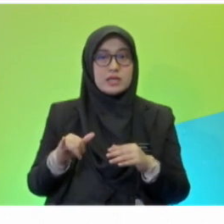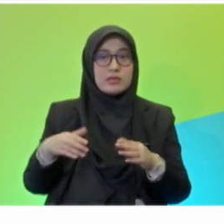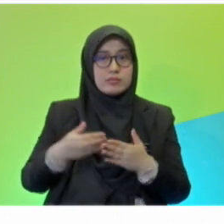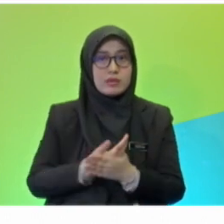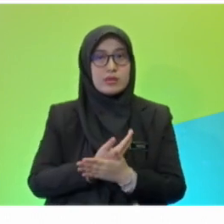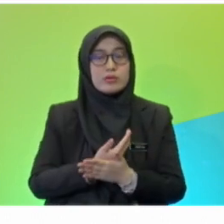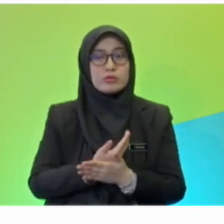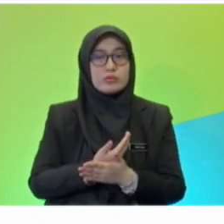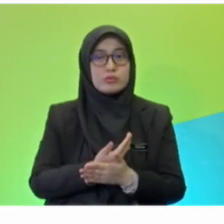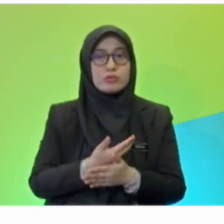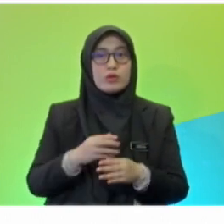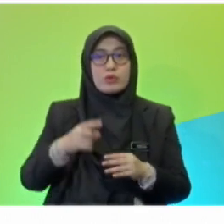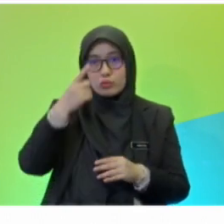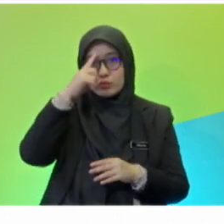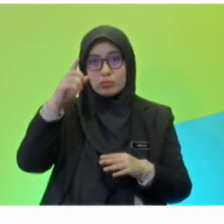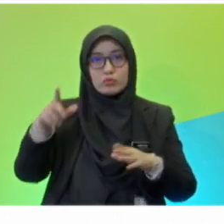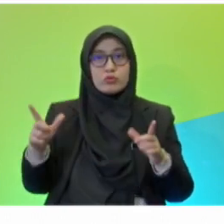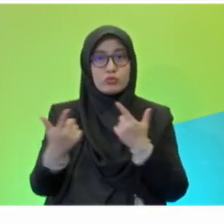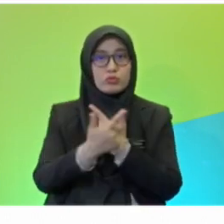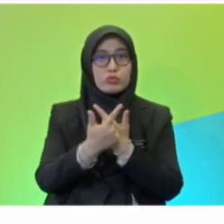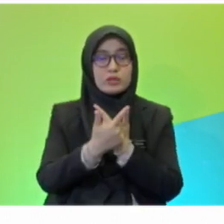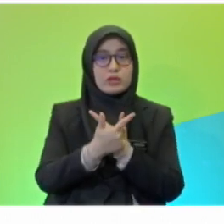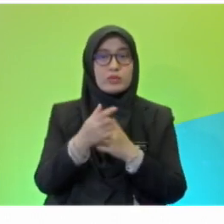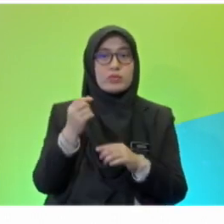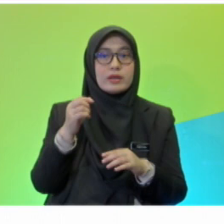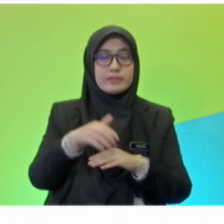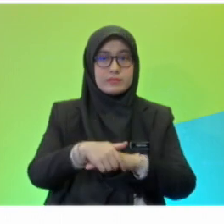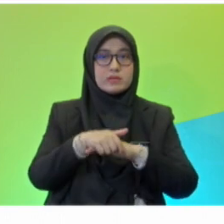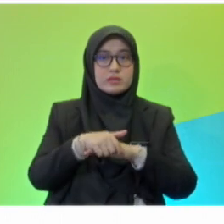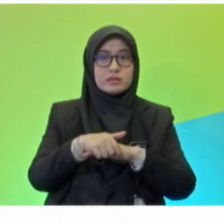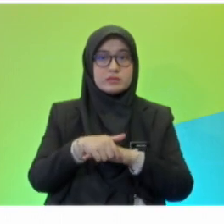kemudian mengumpulkan hujan yang akhirnya tidak dapat dijawab